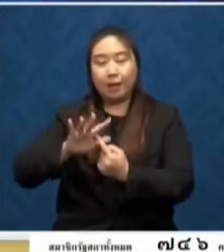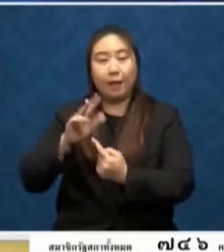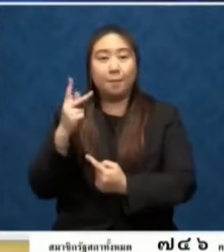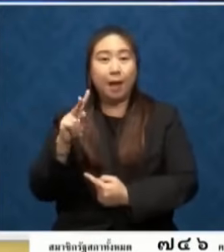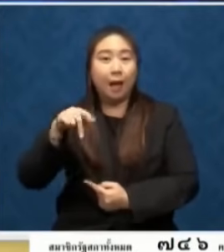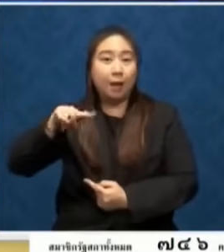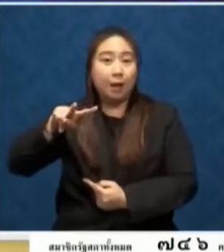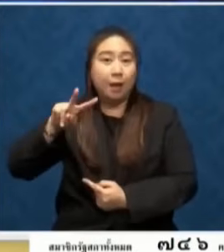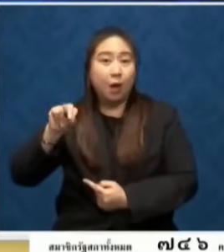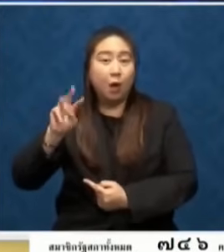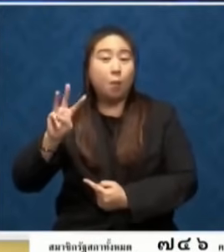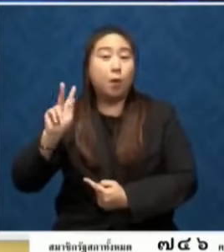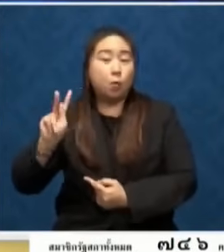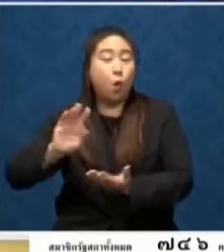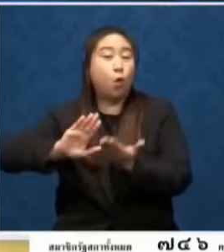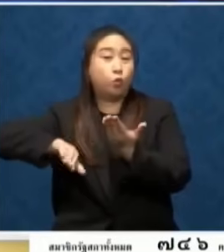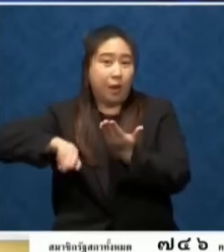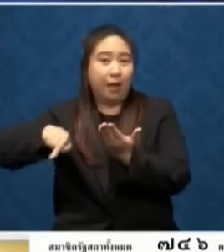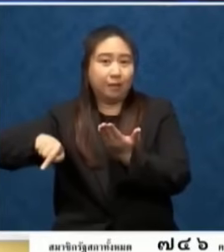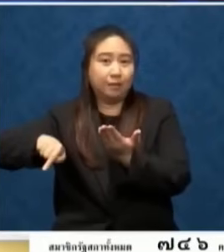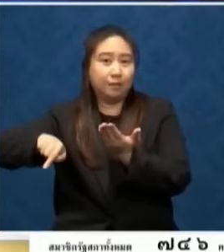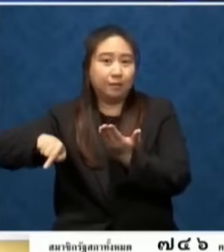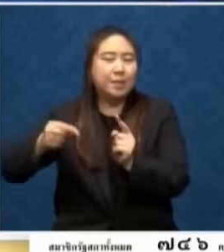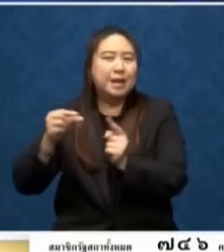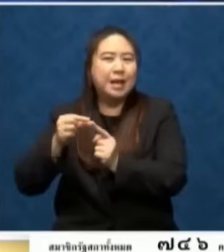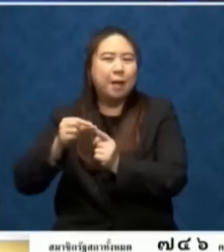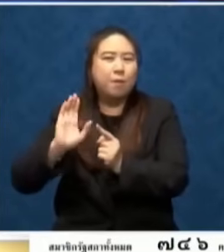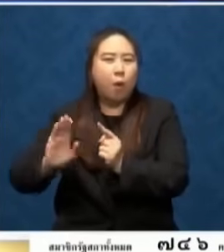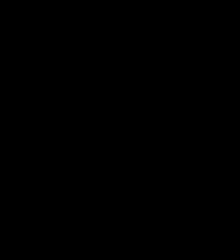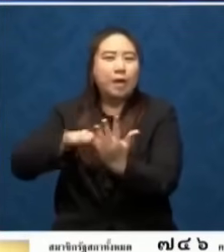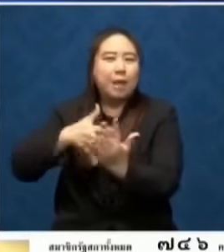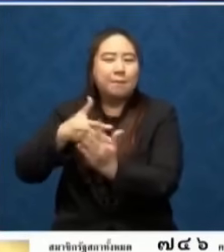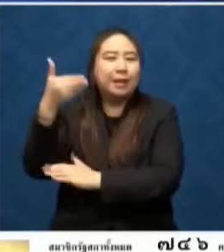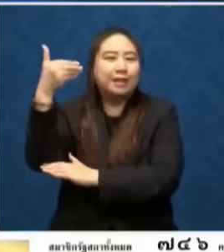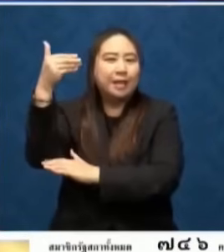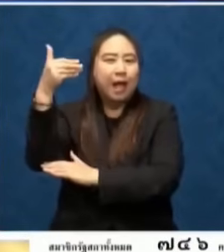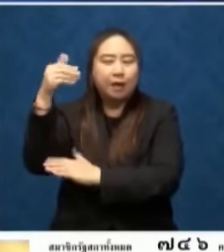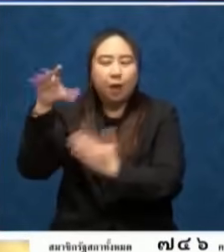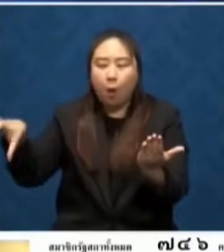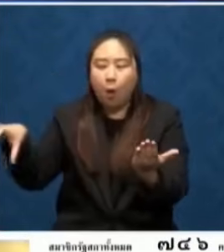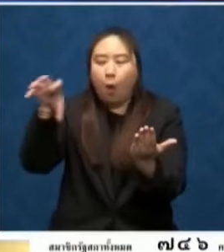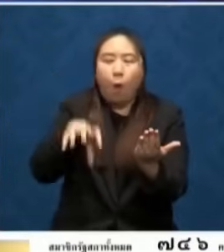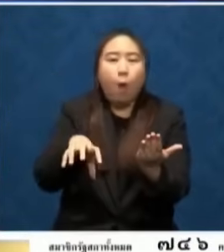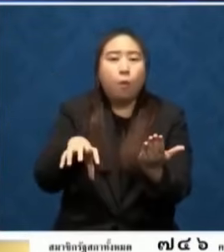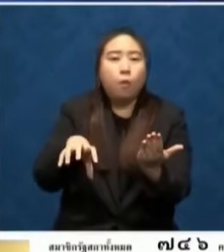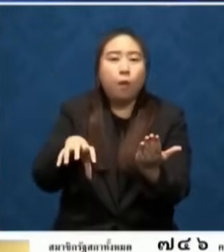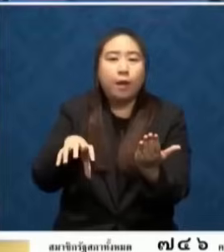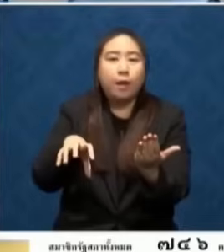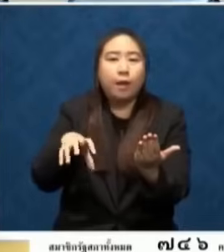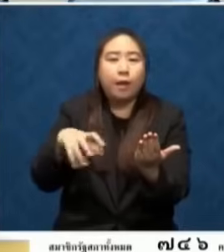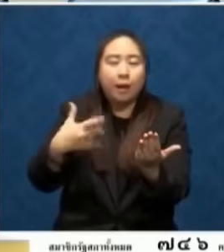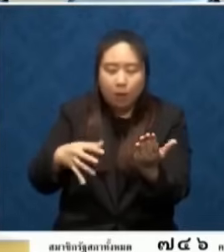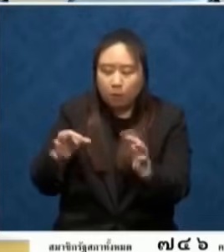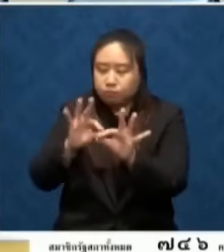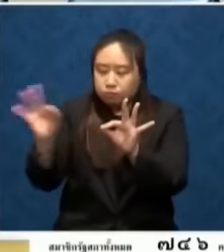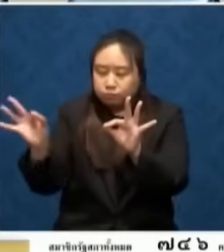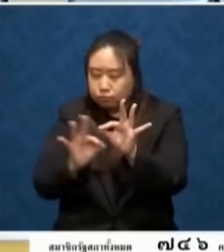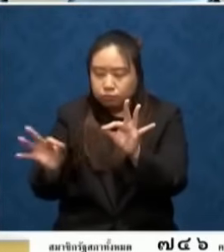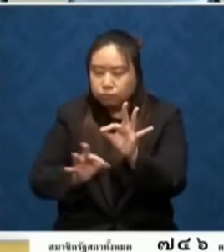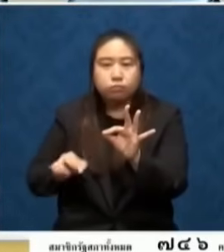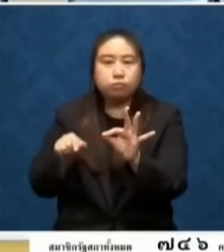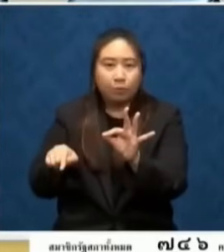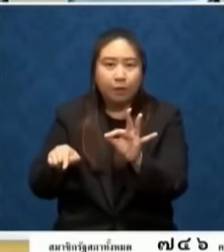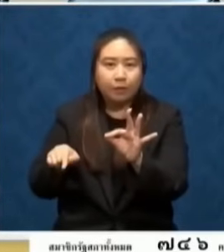าติเป็นคำในยุทธศาสตร์ชาติที่มาลอกมาลงเอาไว้แล้วก็เขียนคำอธิบายนโยบาย